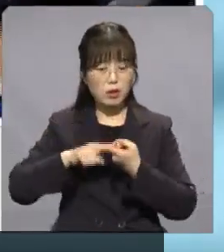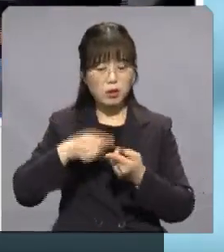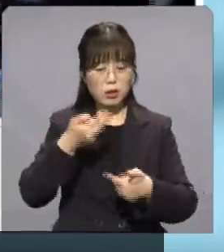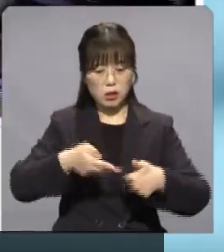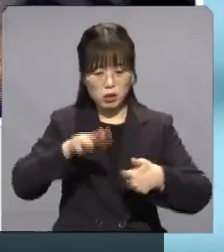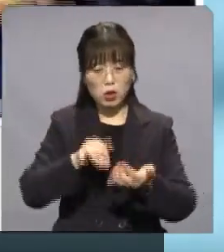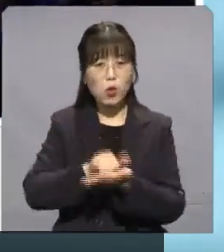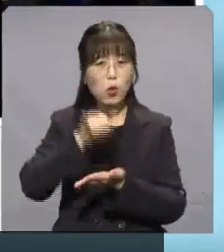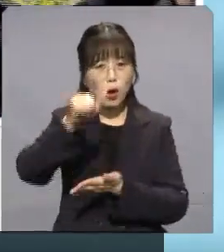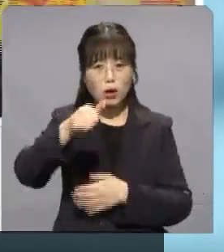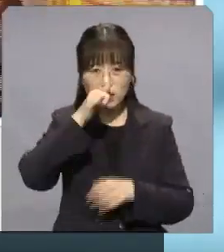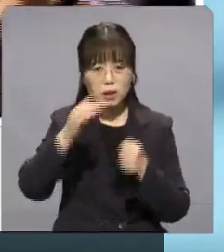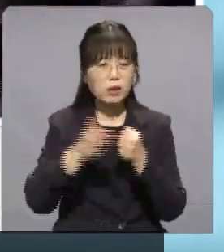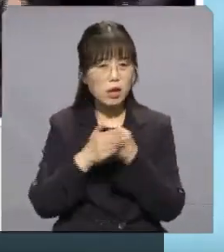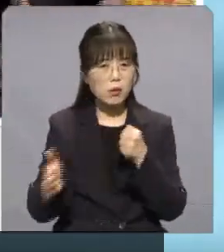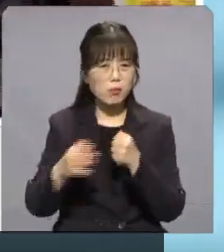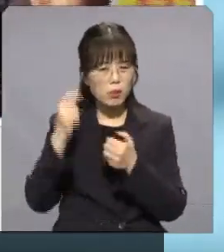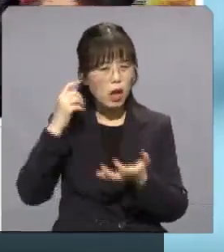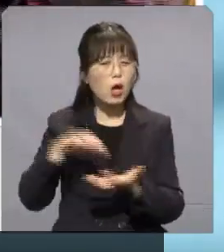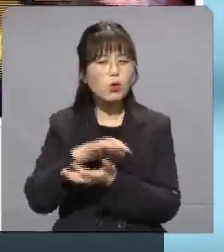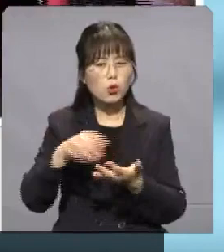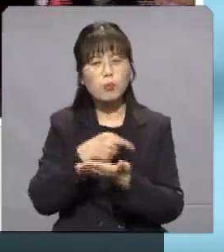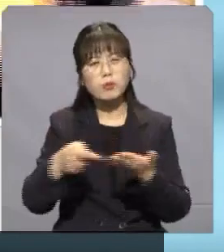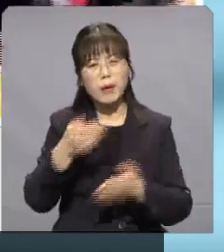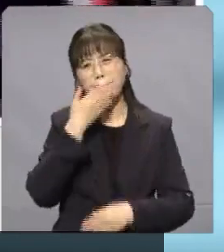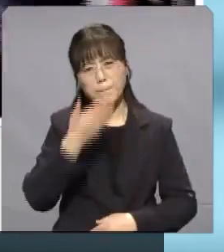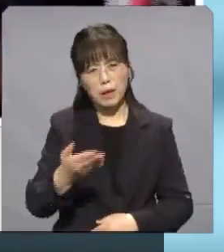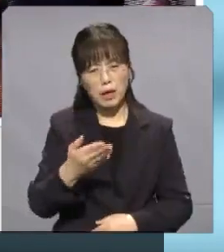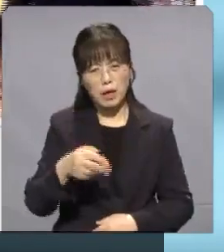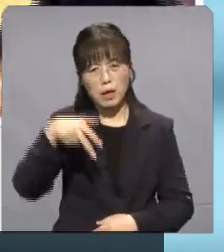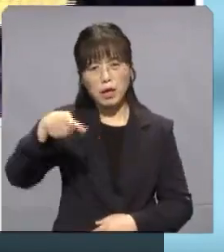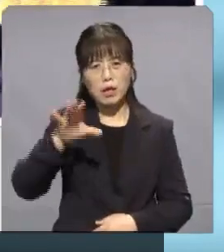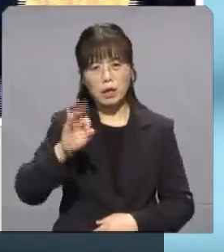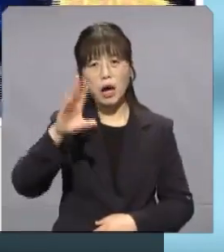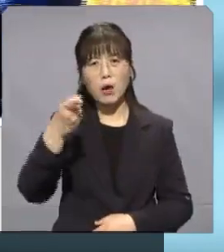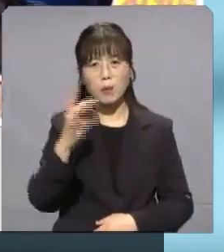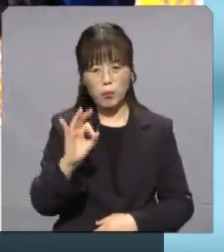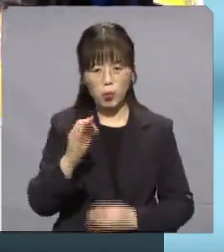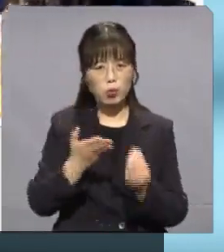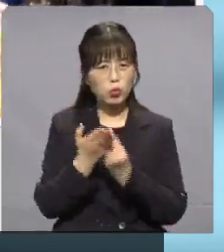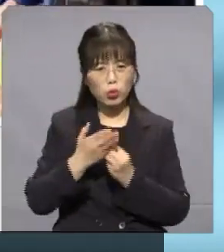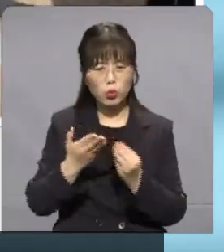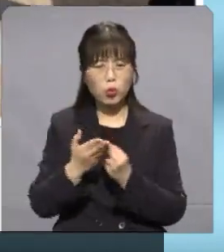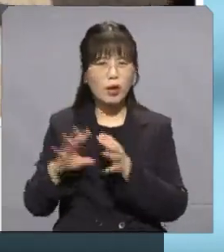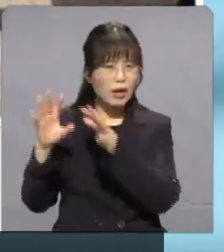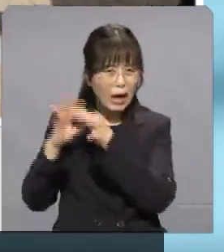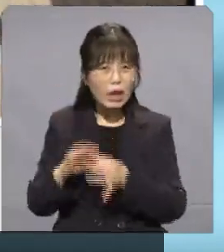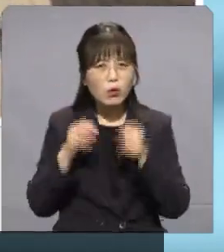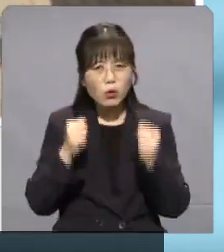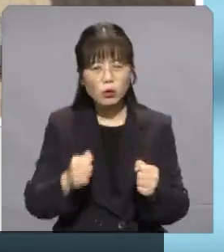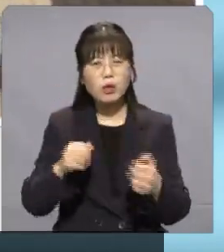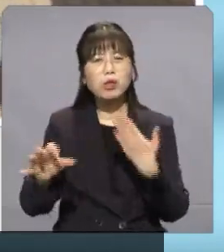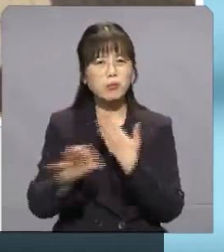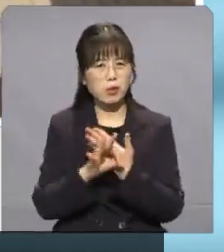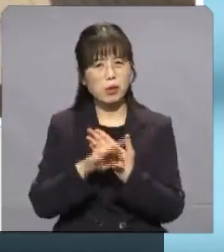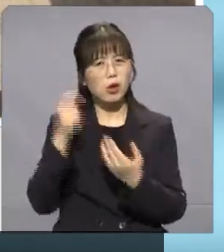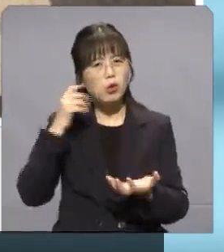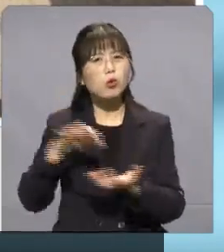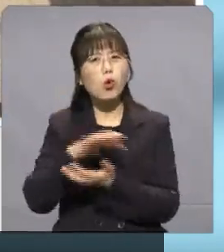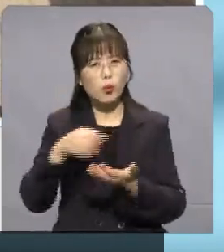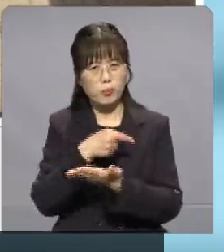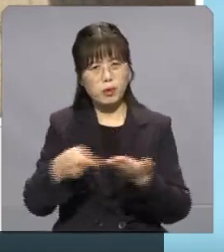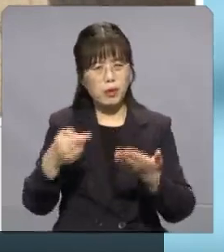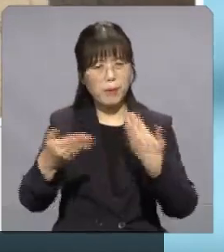인천공항이 있는 한 피해는 있을 수밖에 없고 장봉도 주민이 또 떠나지 않는 한 또 소음 피해를 받을 수 있죠